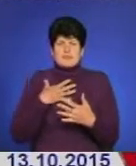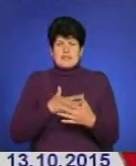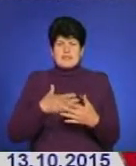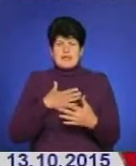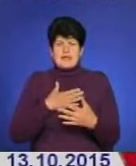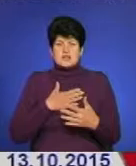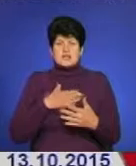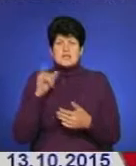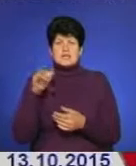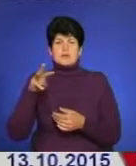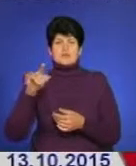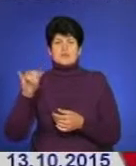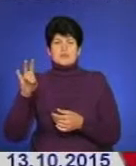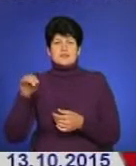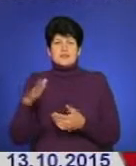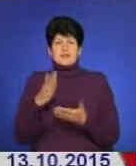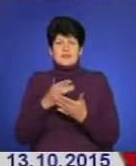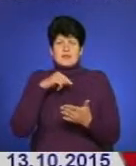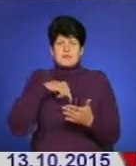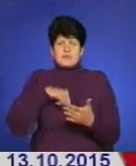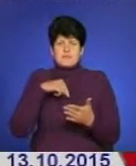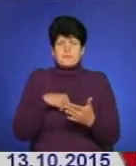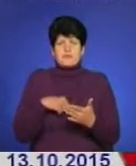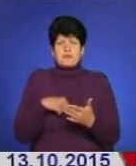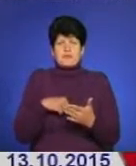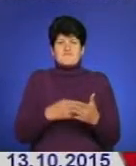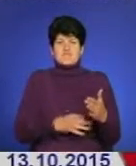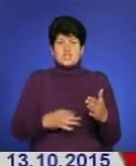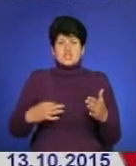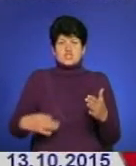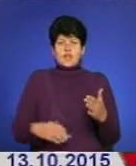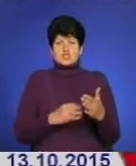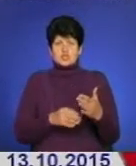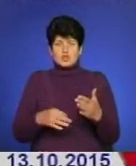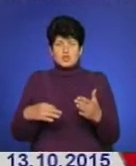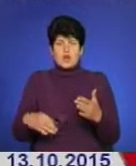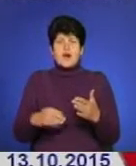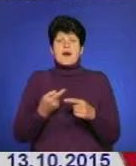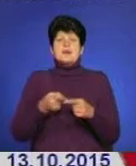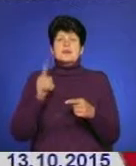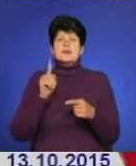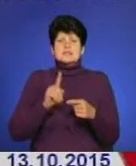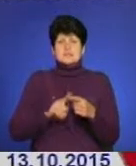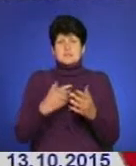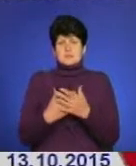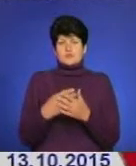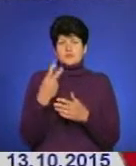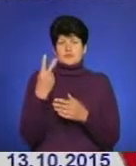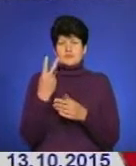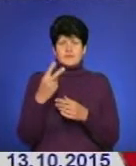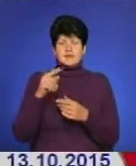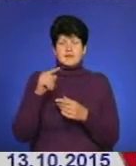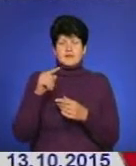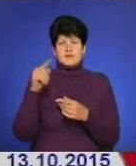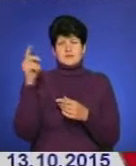яка локалізована по ходу кишечника, а це, ну скажімо, десь до 2/3 нашого